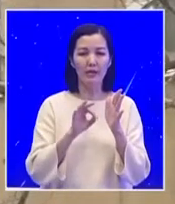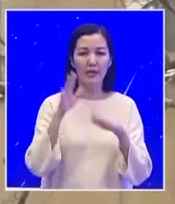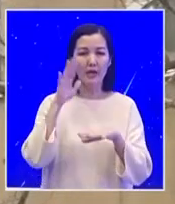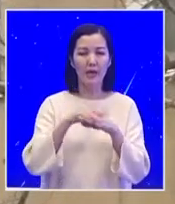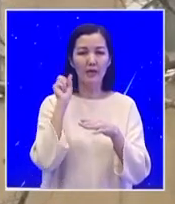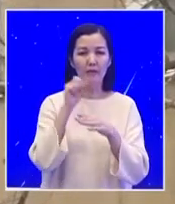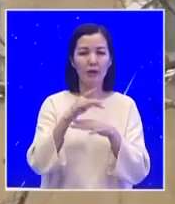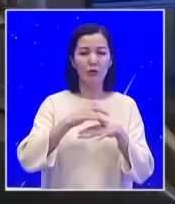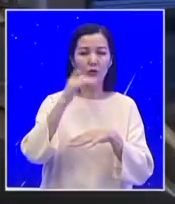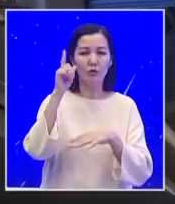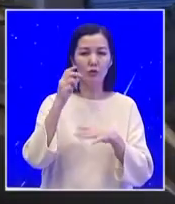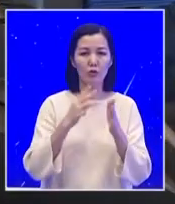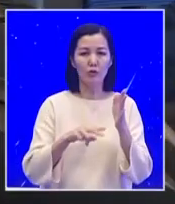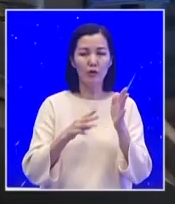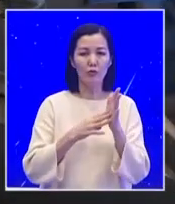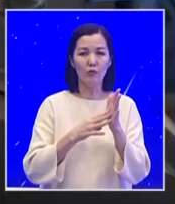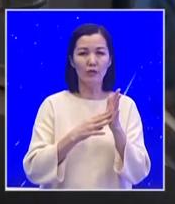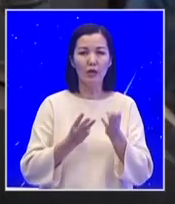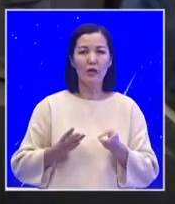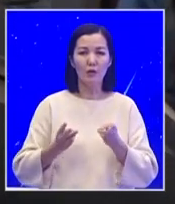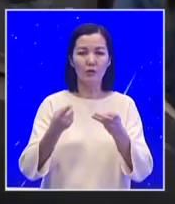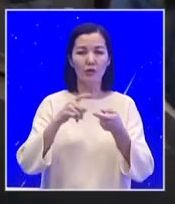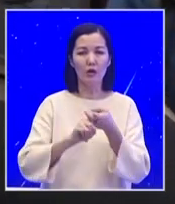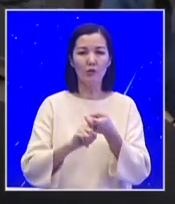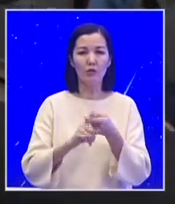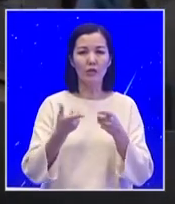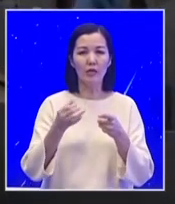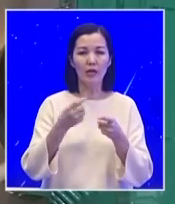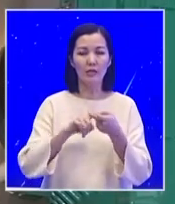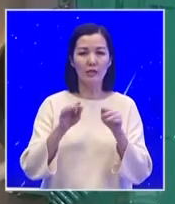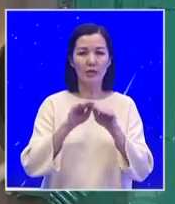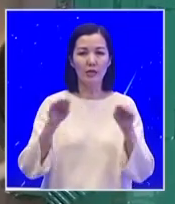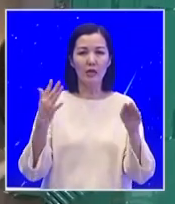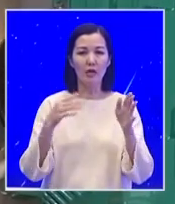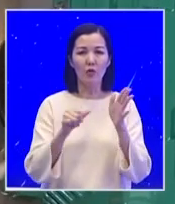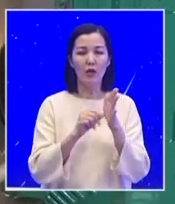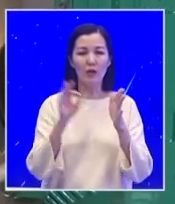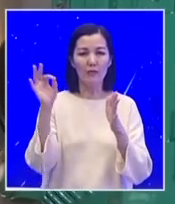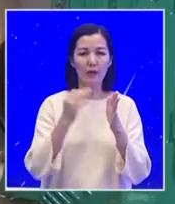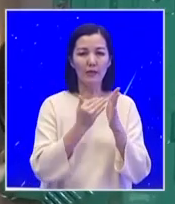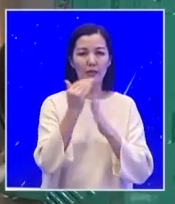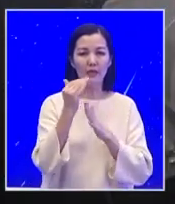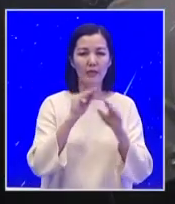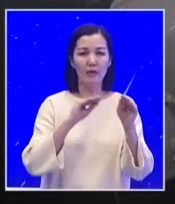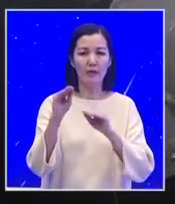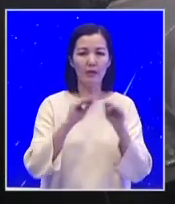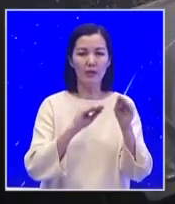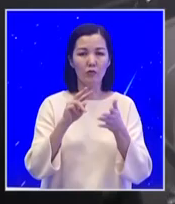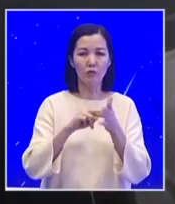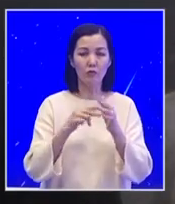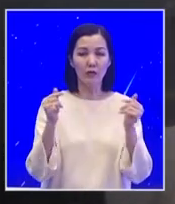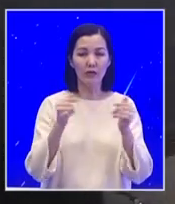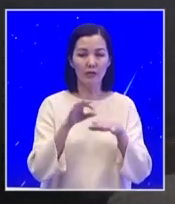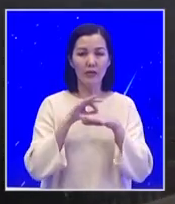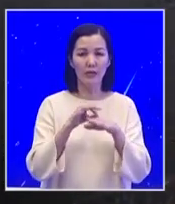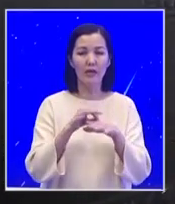қабатты 129 үй модульді қазандыққа қосылды. Ал газдандыру деңгейі 56%-дан асқан. Абаттандыру үрдісі де жоспарға сай.